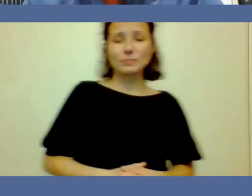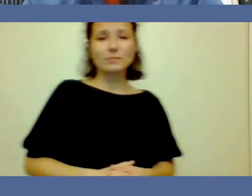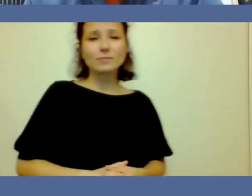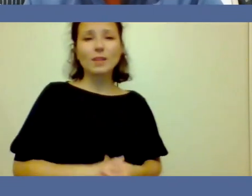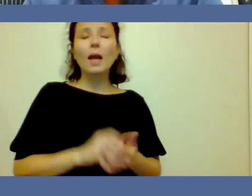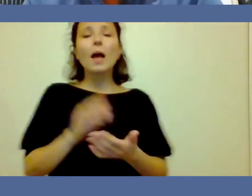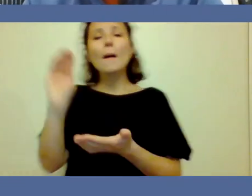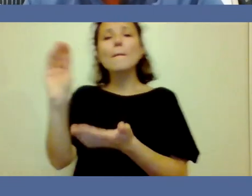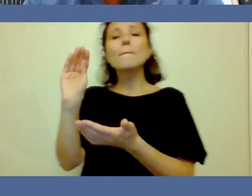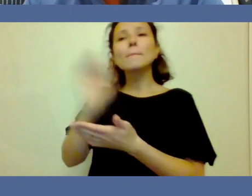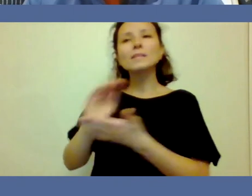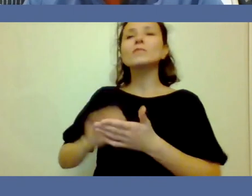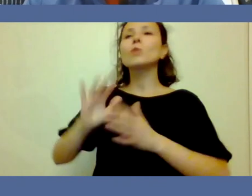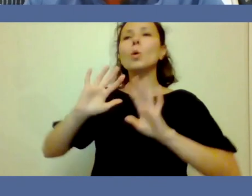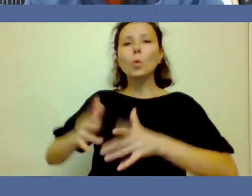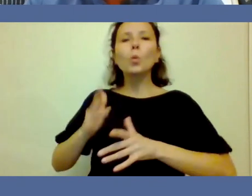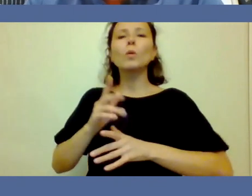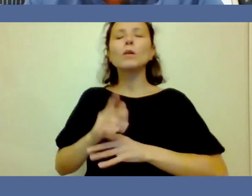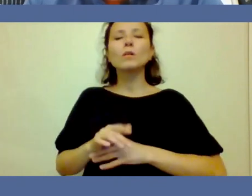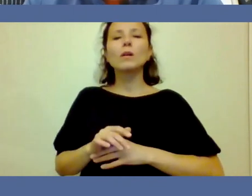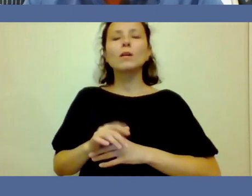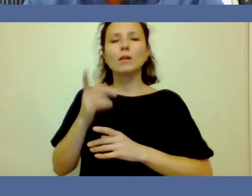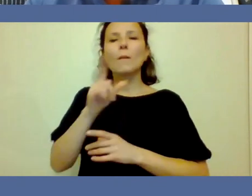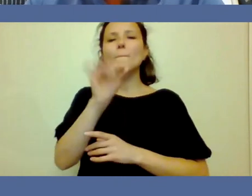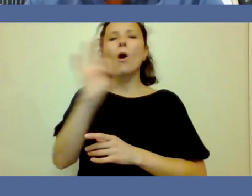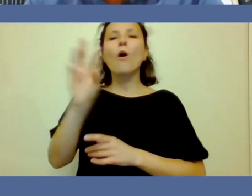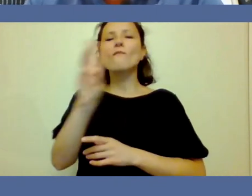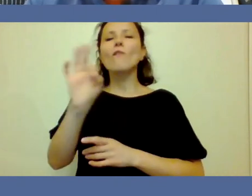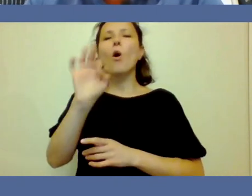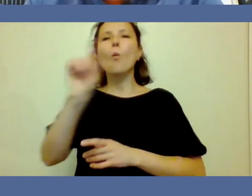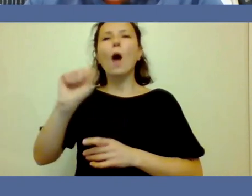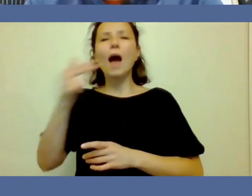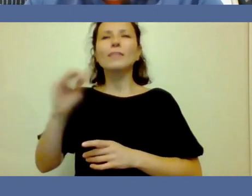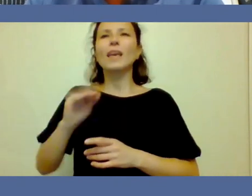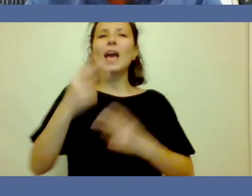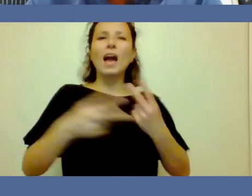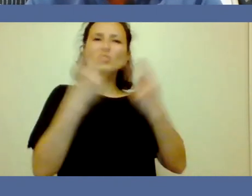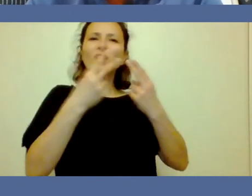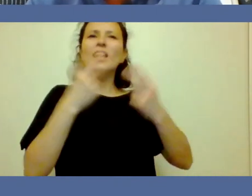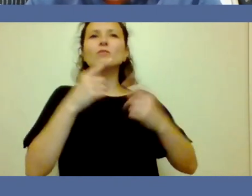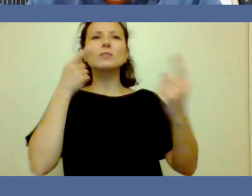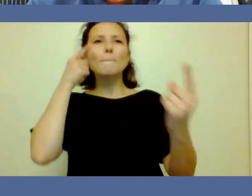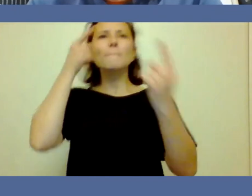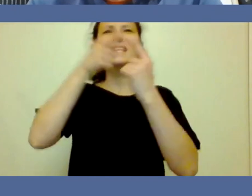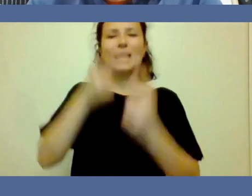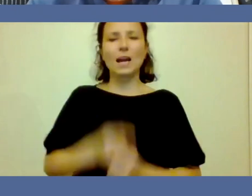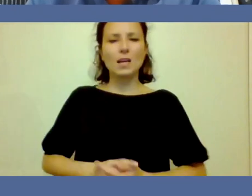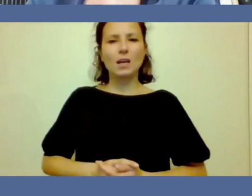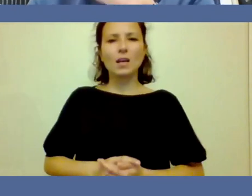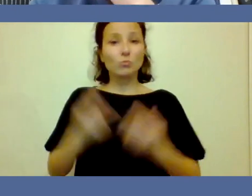Pisarstwo to powołanie, dziennikarstwo to misja. Gdzieś pani tak powiedziała. To są te różnice.